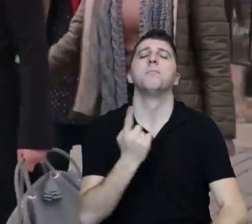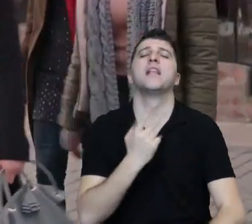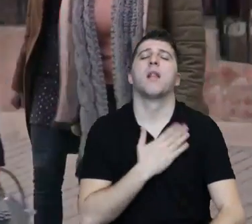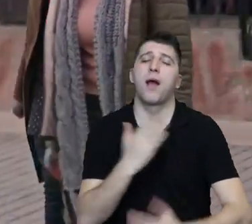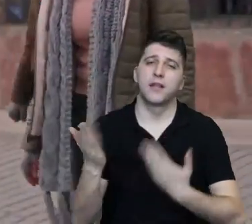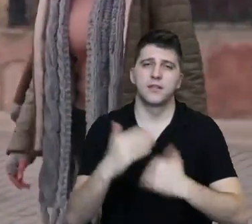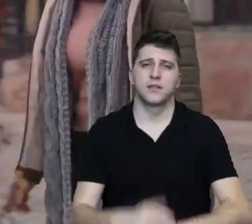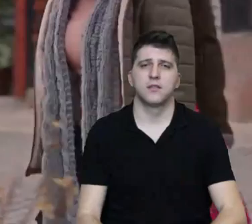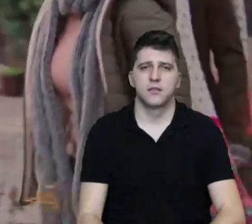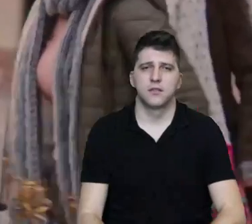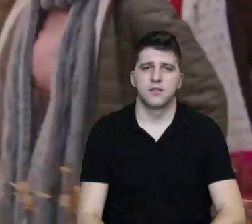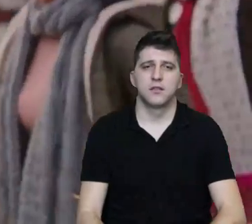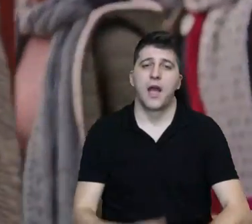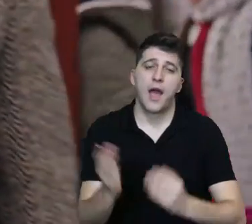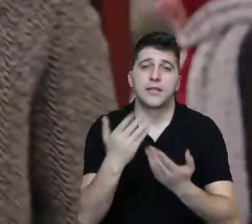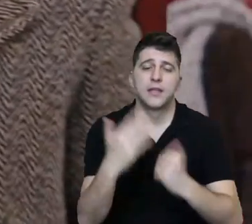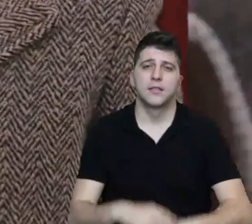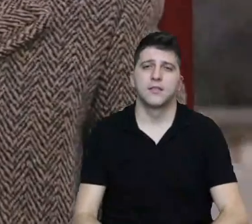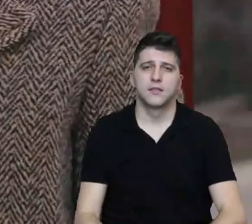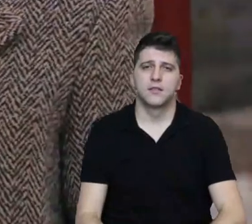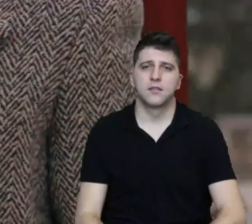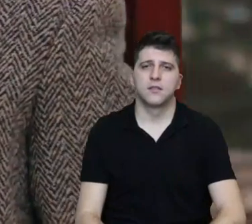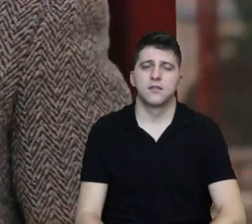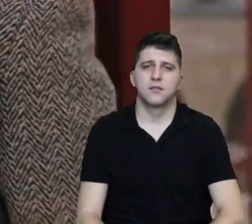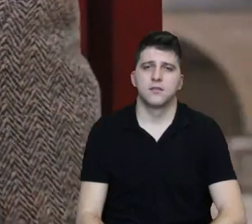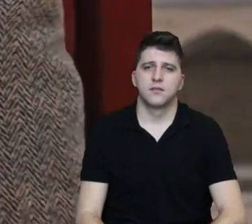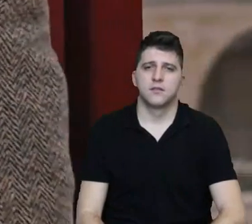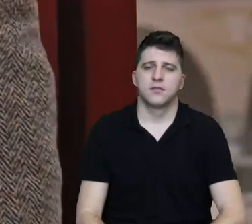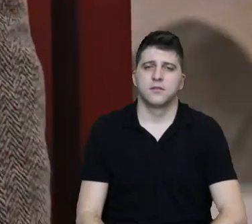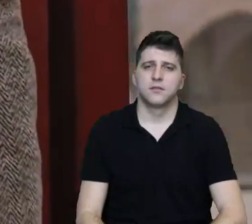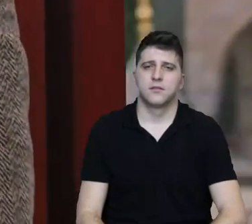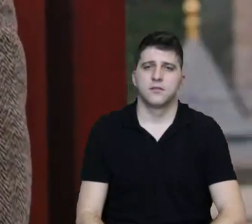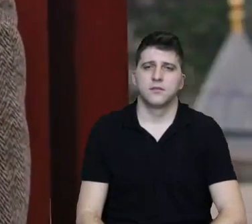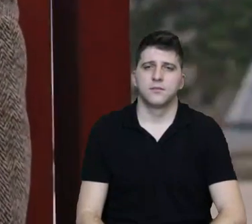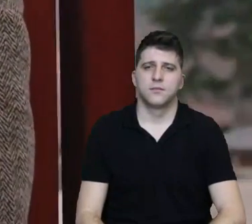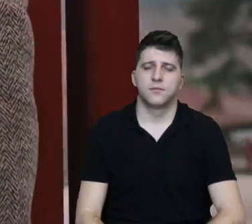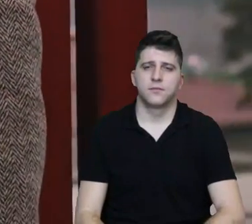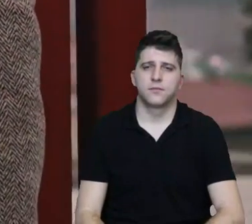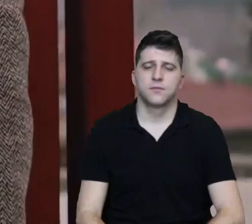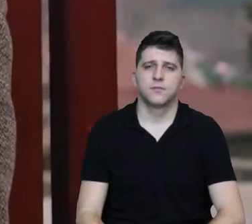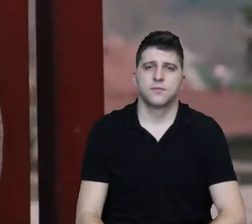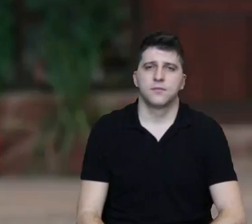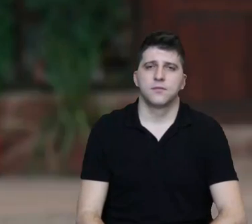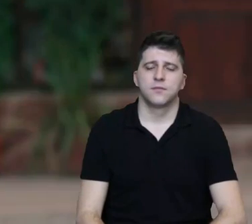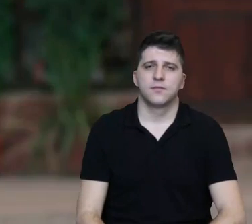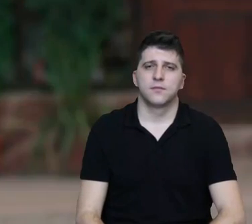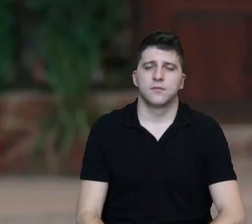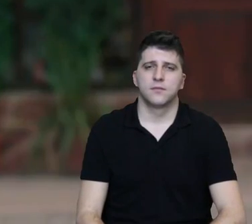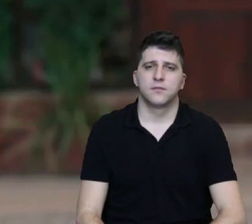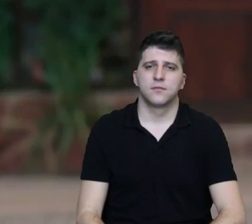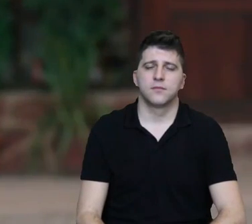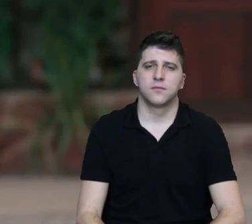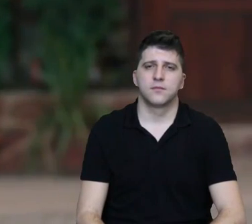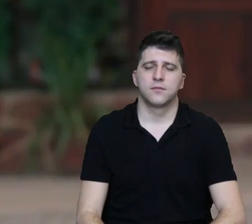Hadi. Demir bir direğin ardına gizlenen Yaşar'ı fark etmeden geçip gittiler. Arkalarından bakan Yaşar ağlamaklı